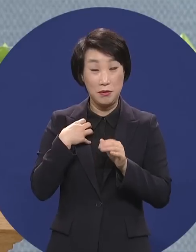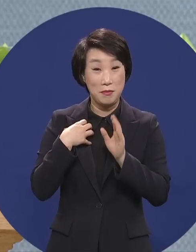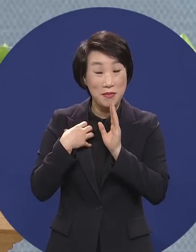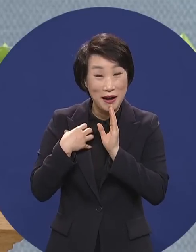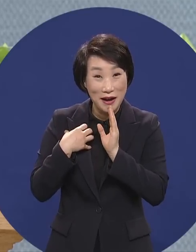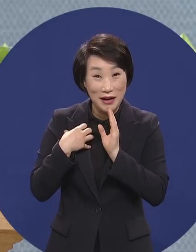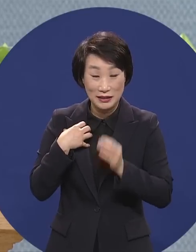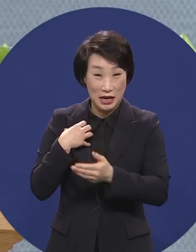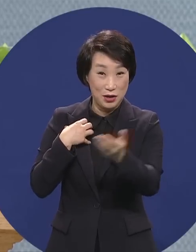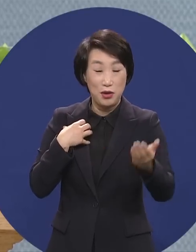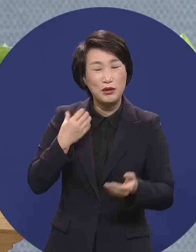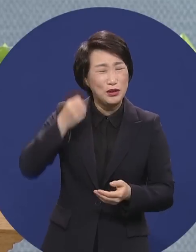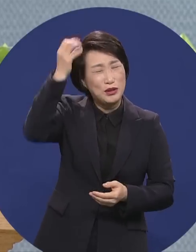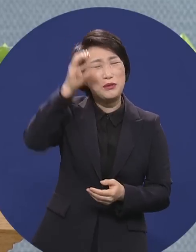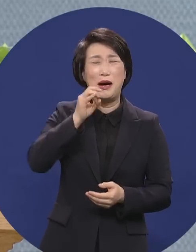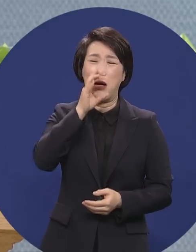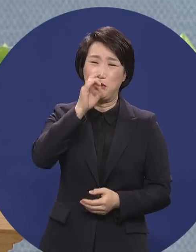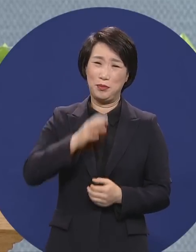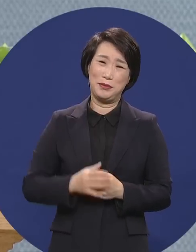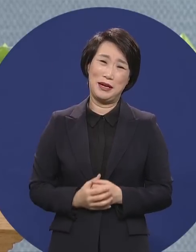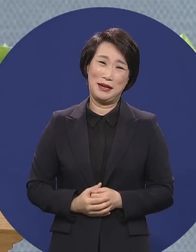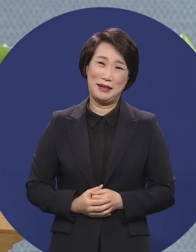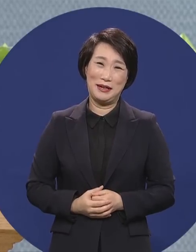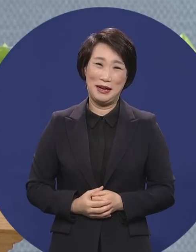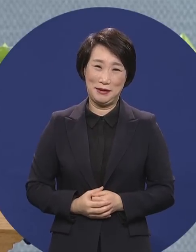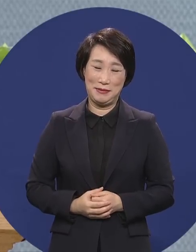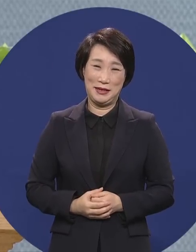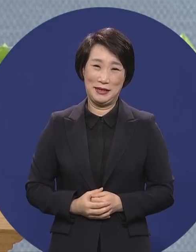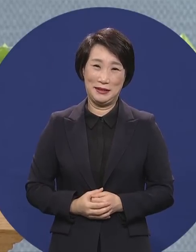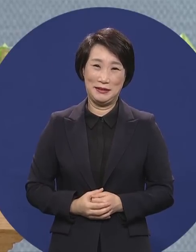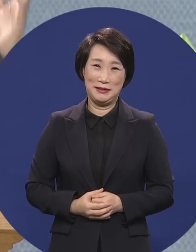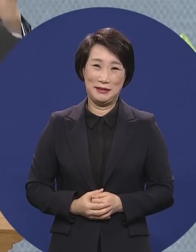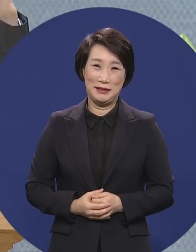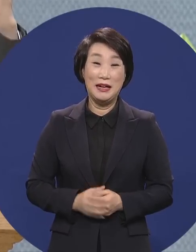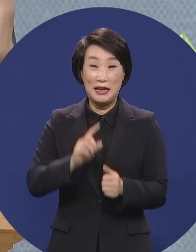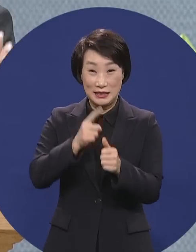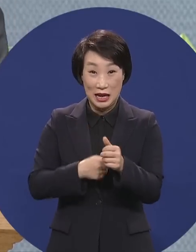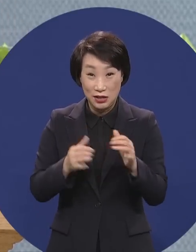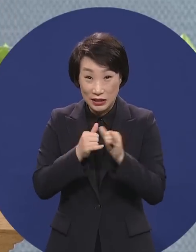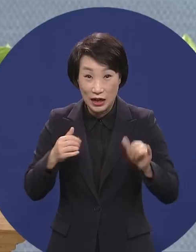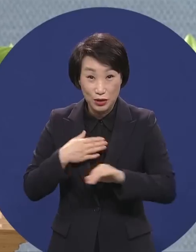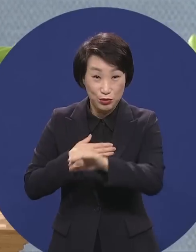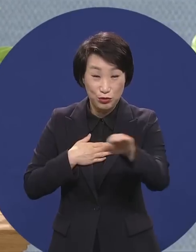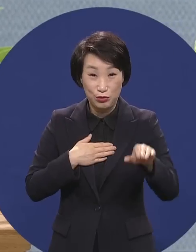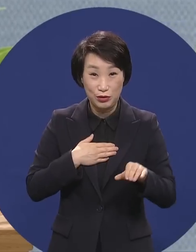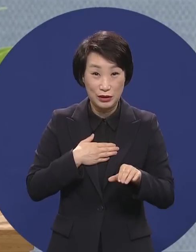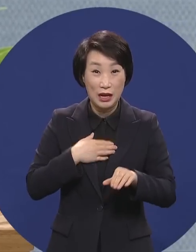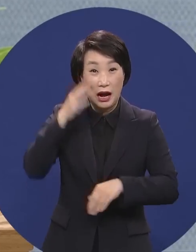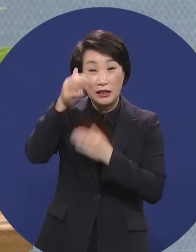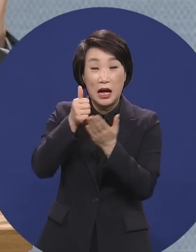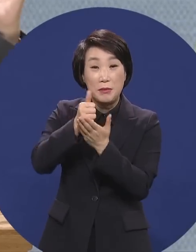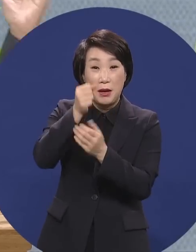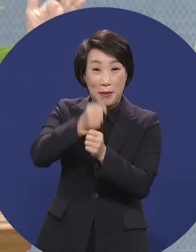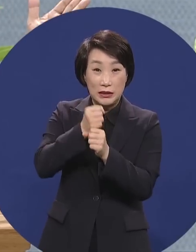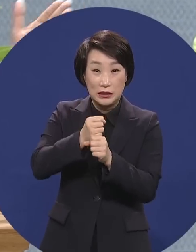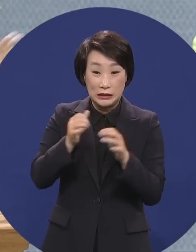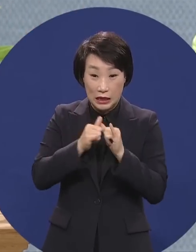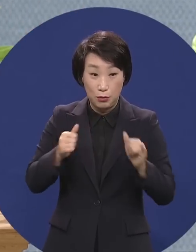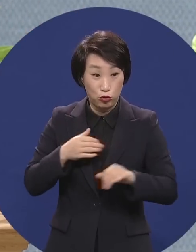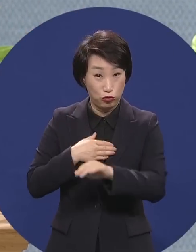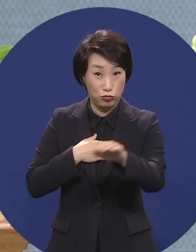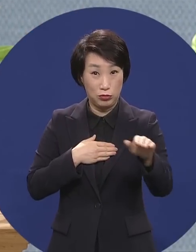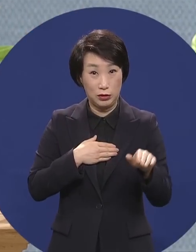사명이라는 것을 잊어서는 결코 안 됩니다. 그러므로 인간은 하나님이 만든